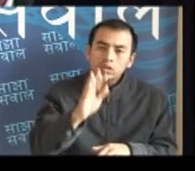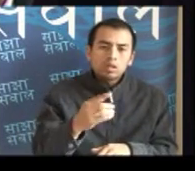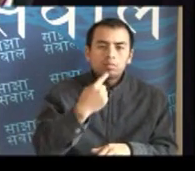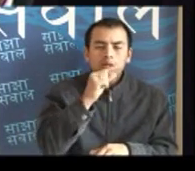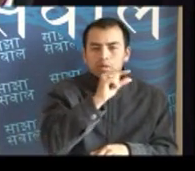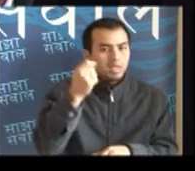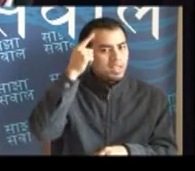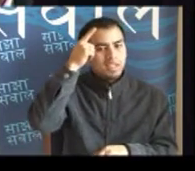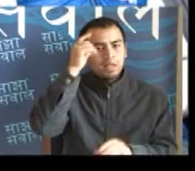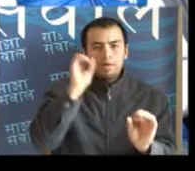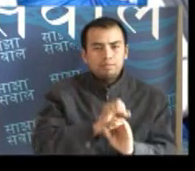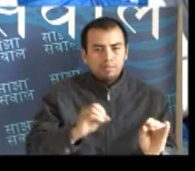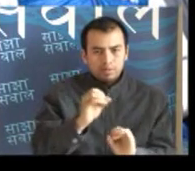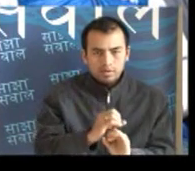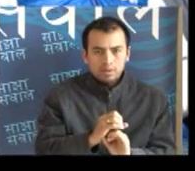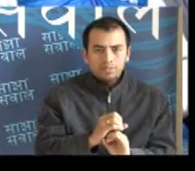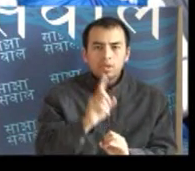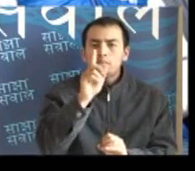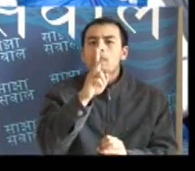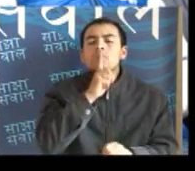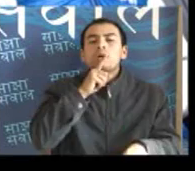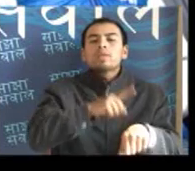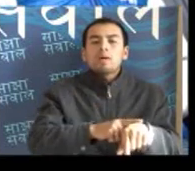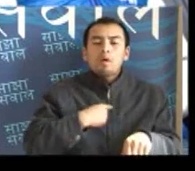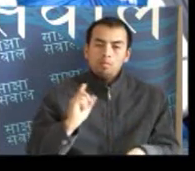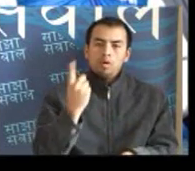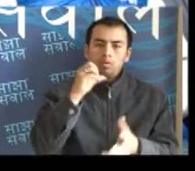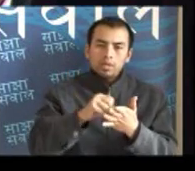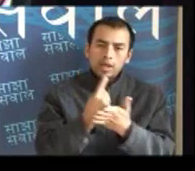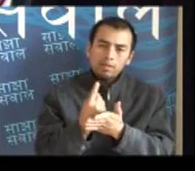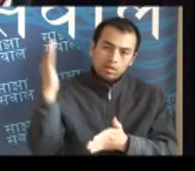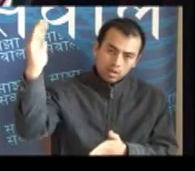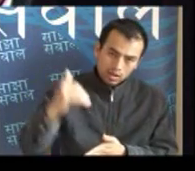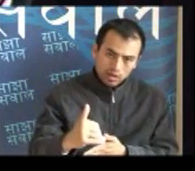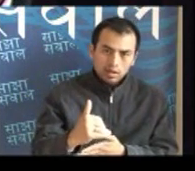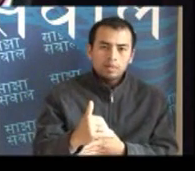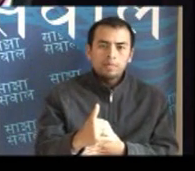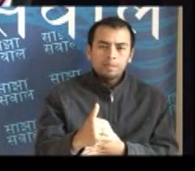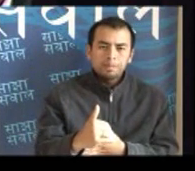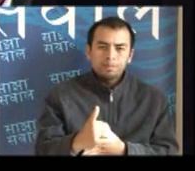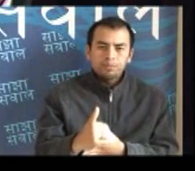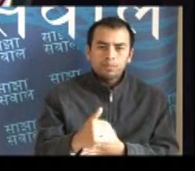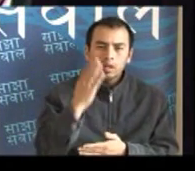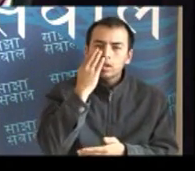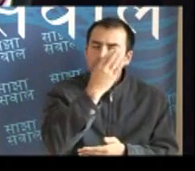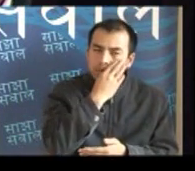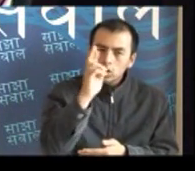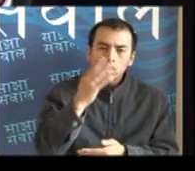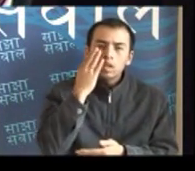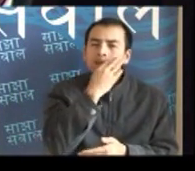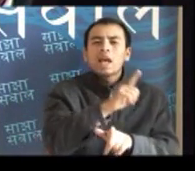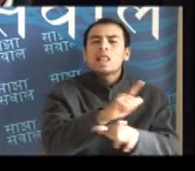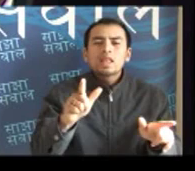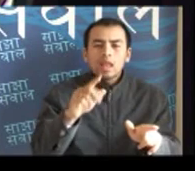भन्ने कुराको चेतना थिएन, र 12 वर्षको हुँदा मलाई पहिलोपल्ट काठमाडौँ ल्याइयो र दृष्टिविहीन र